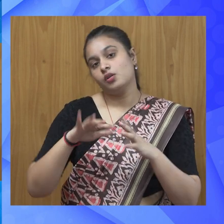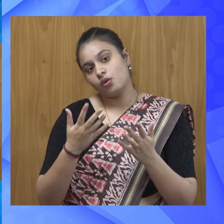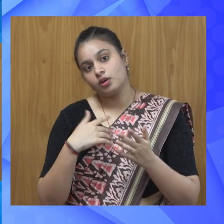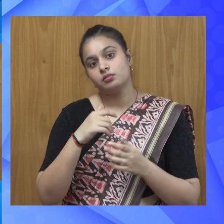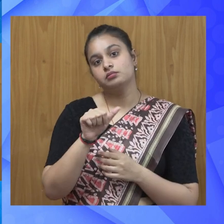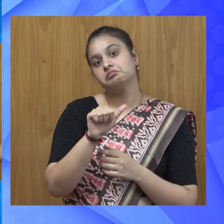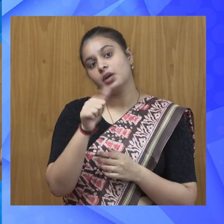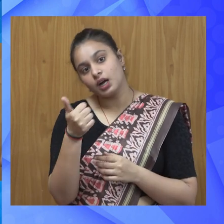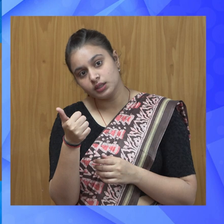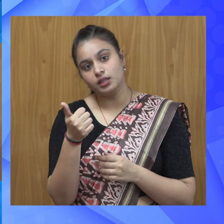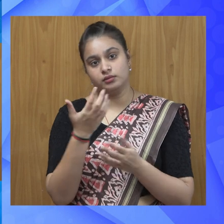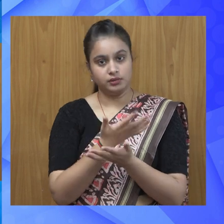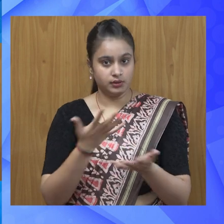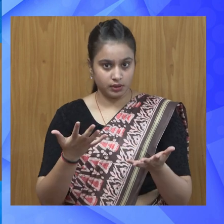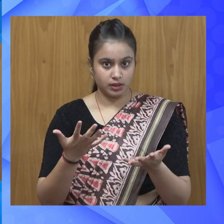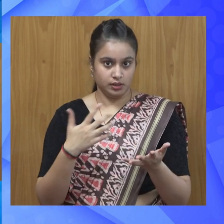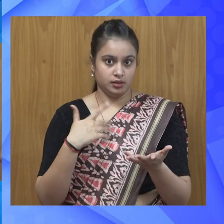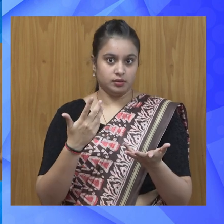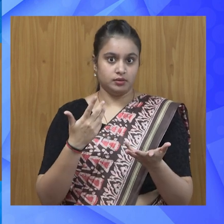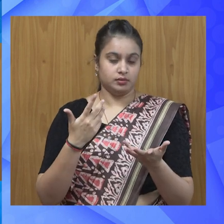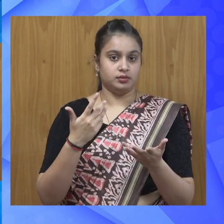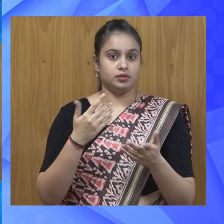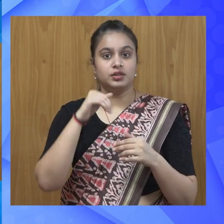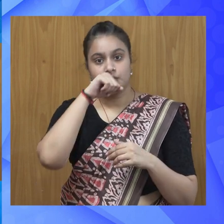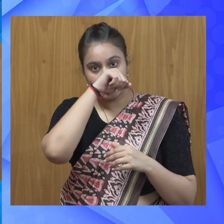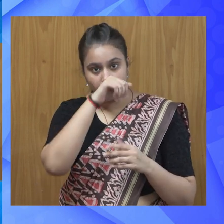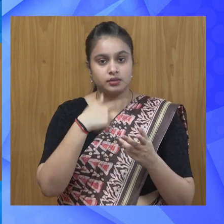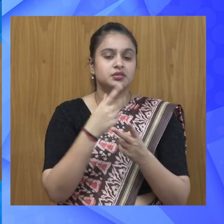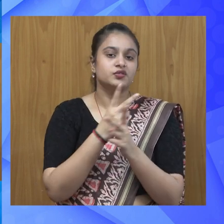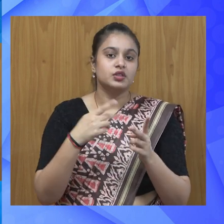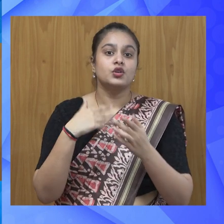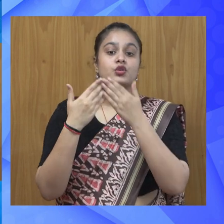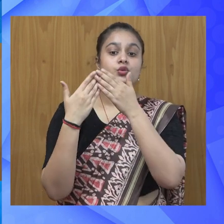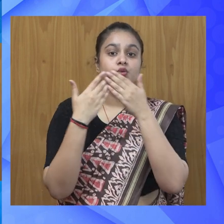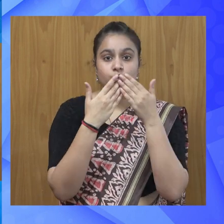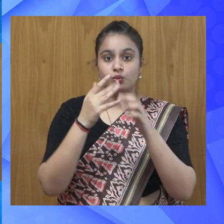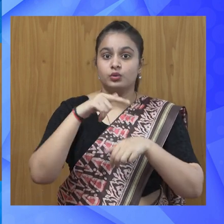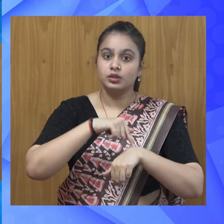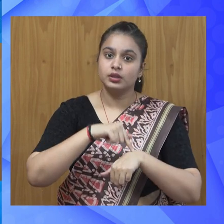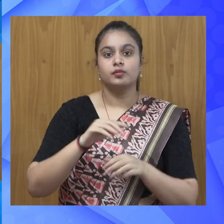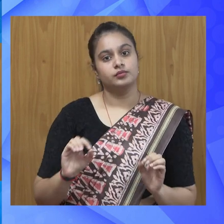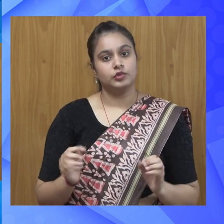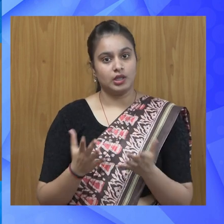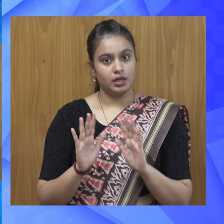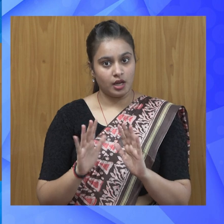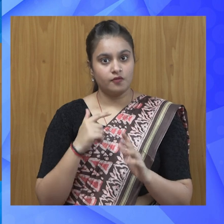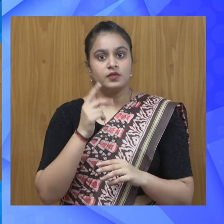जो सब्सटेंसेस हैं, जो नशे की, जो क्योंकि स्कूल के टाइम से इसकी शुरुआत हो जाती है,